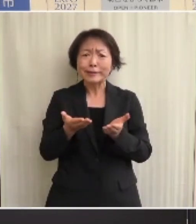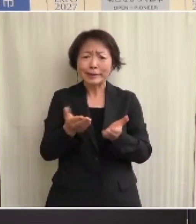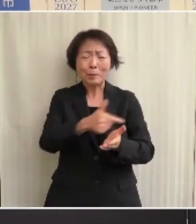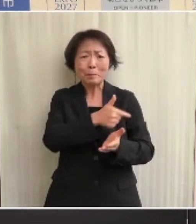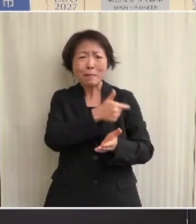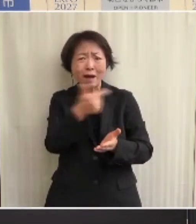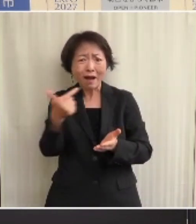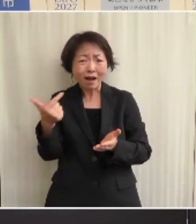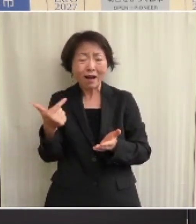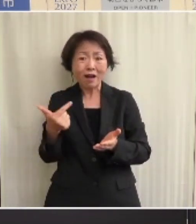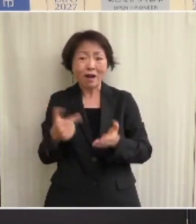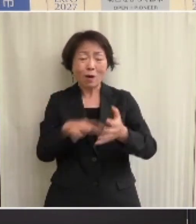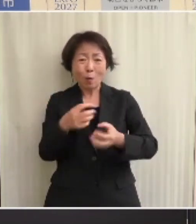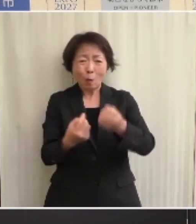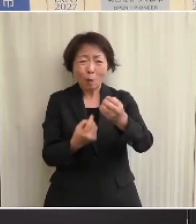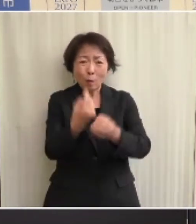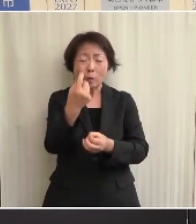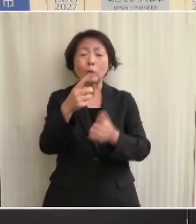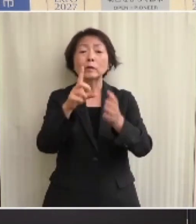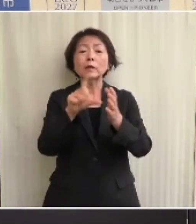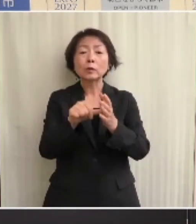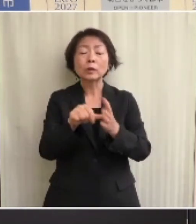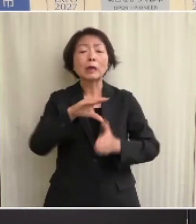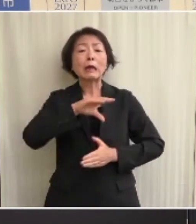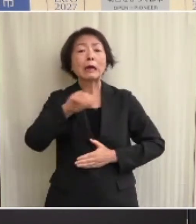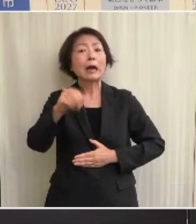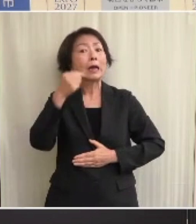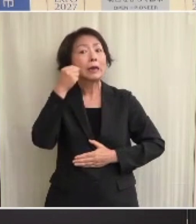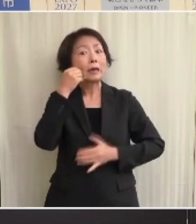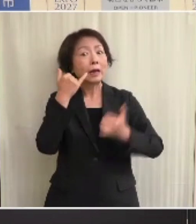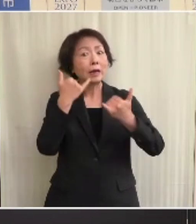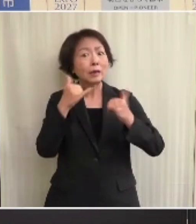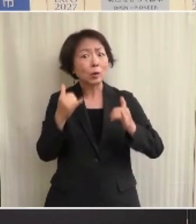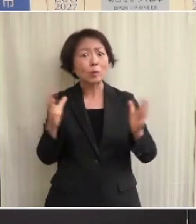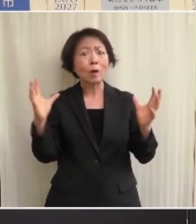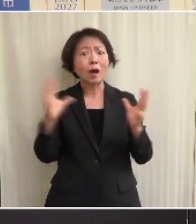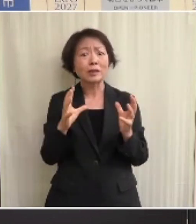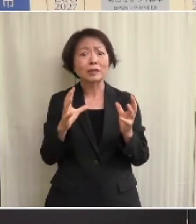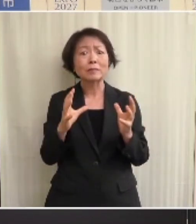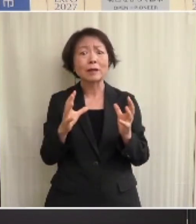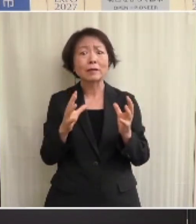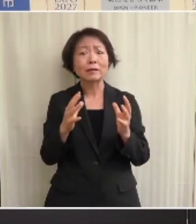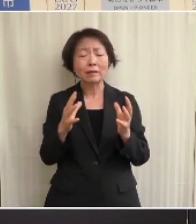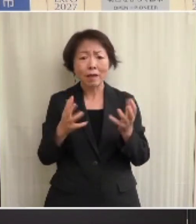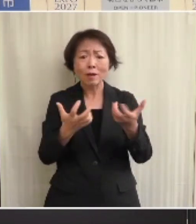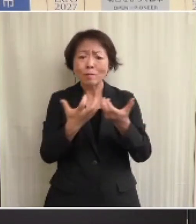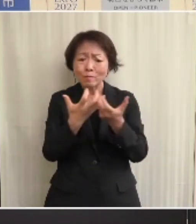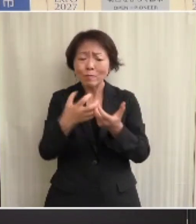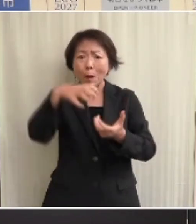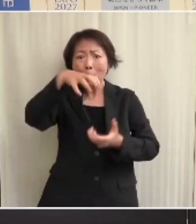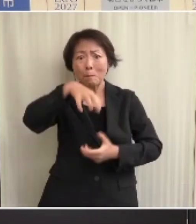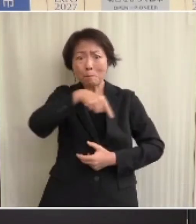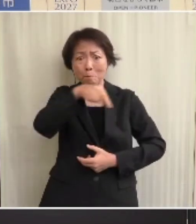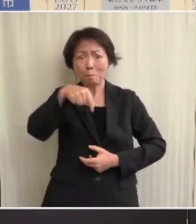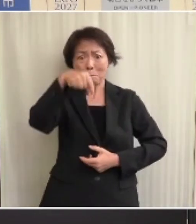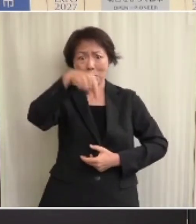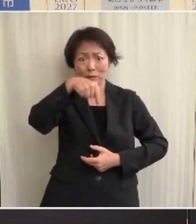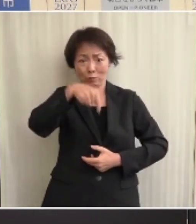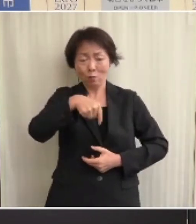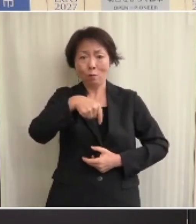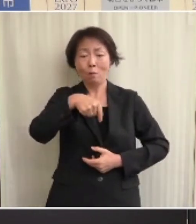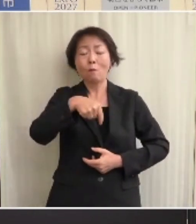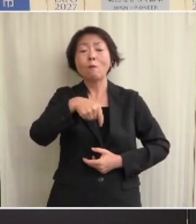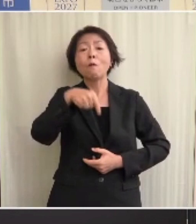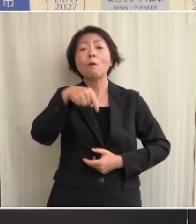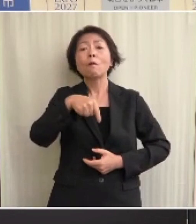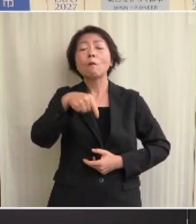大震災の時にも、多くの方が、お困りになられて、多くの方がお集まりになられましたので、こ